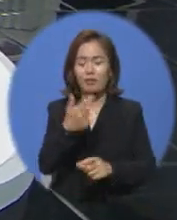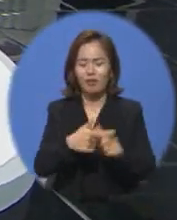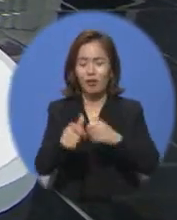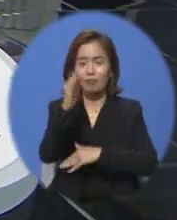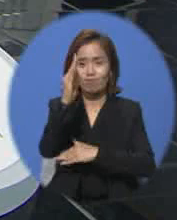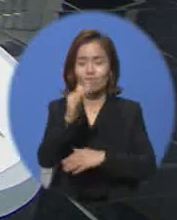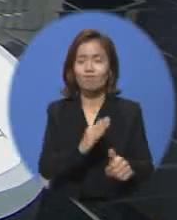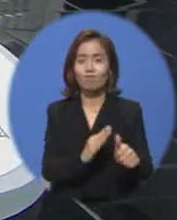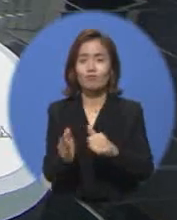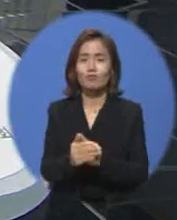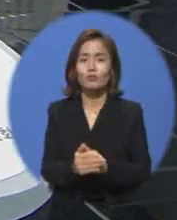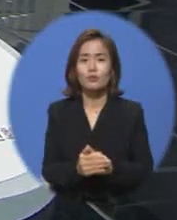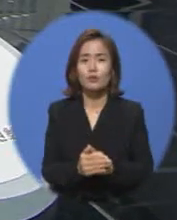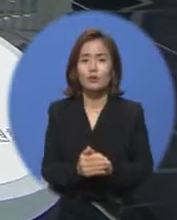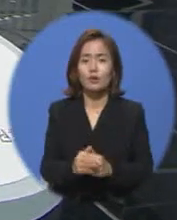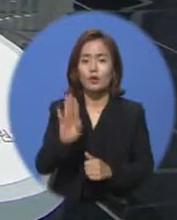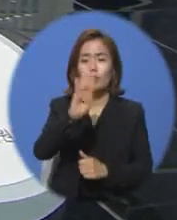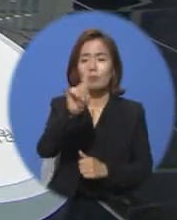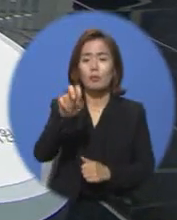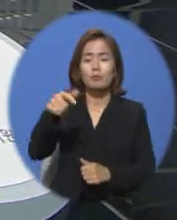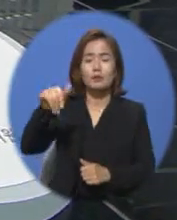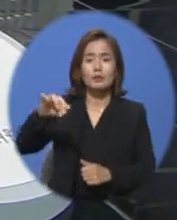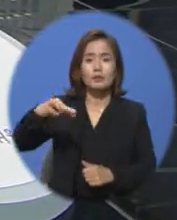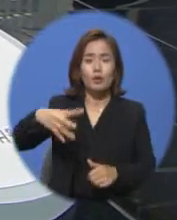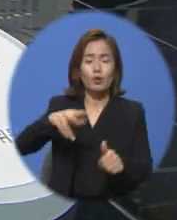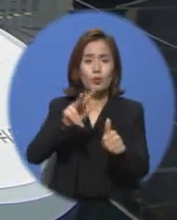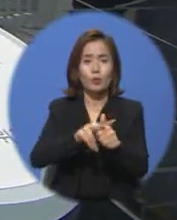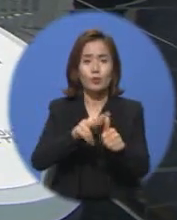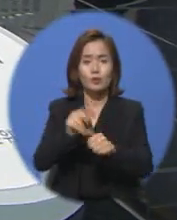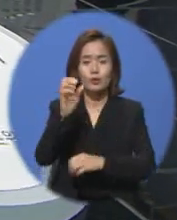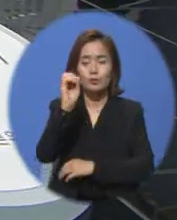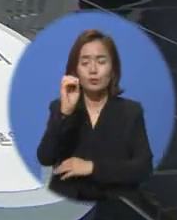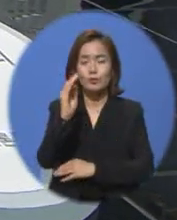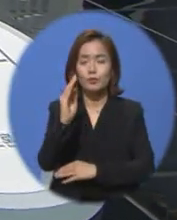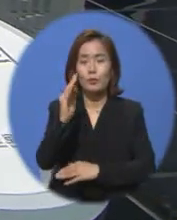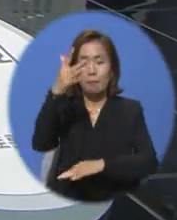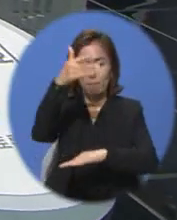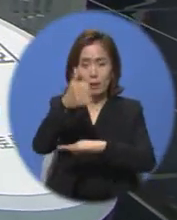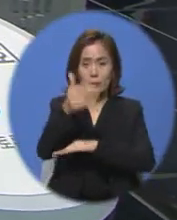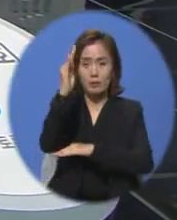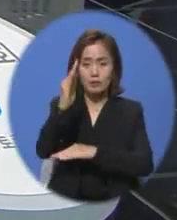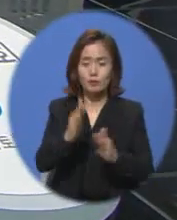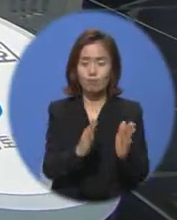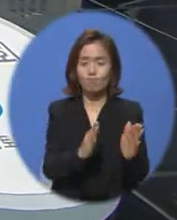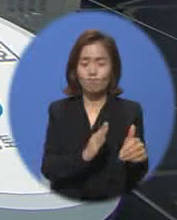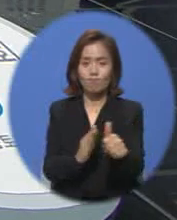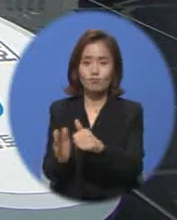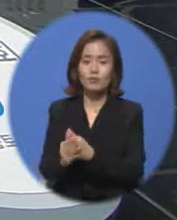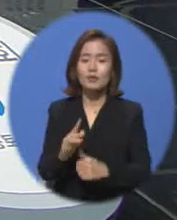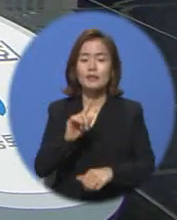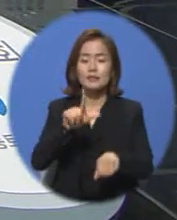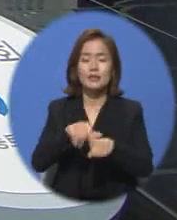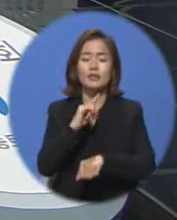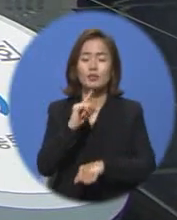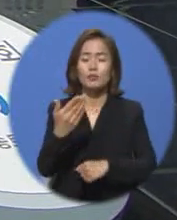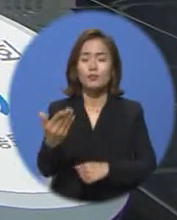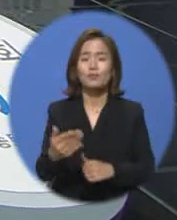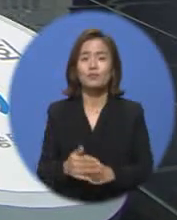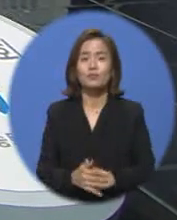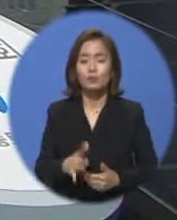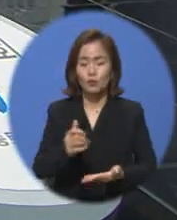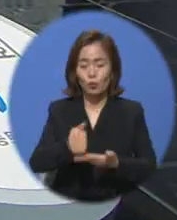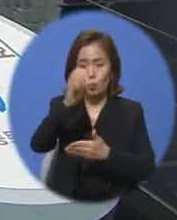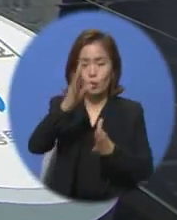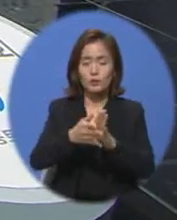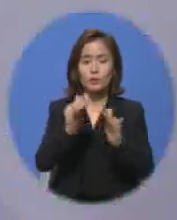를나눌기회를드리겠습니다. 먼저범기철후보에게발언권을넘기겠습니다 . 마무리말씀을해주시겠습니까?1 분드리겠습니다. 예